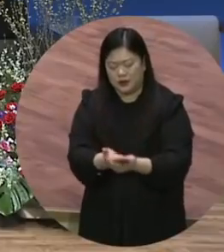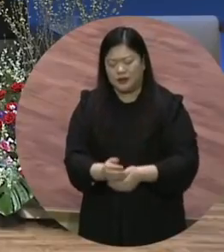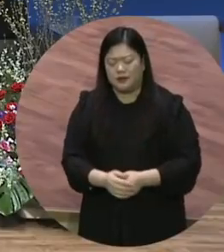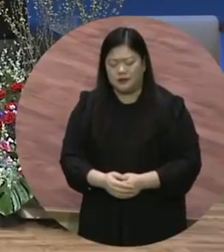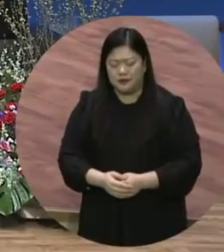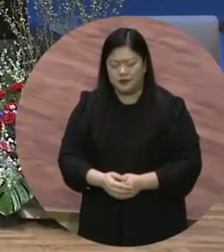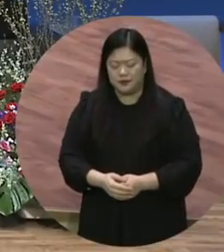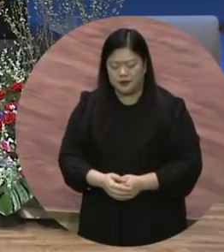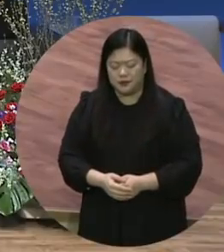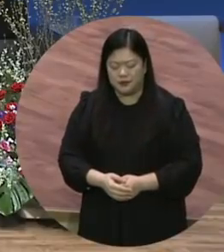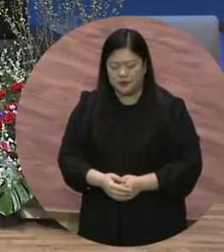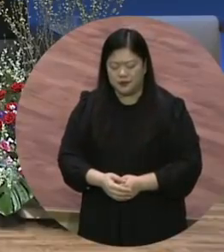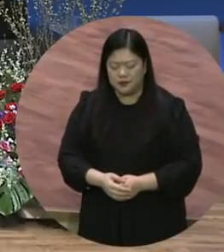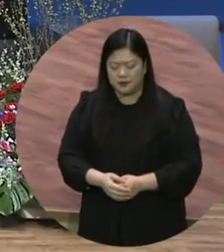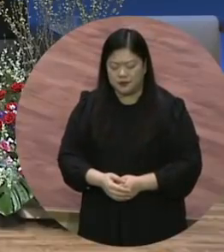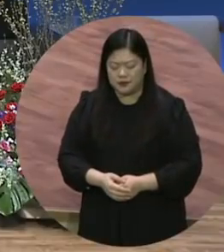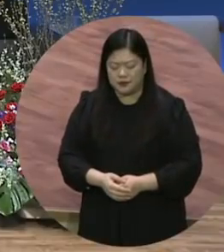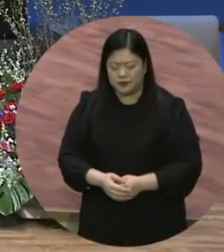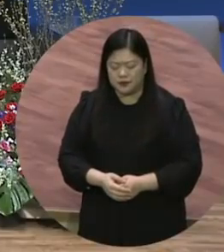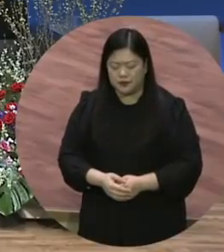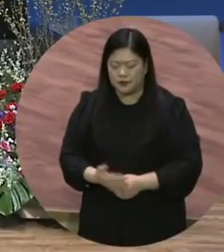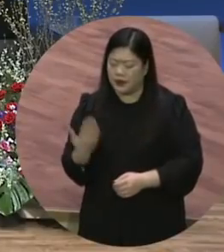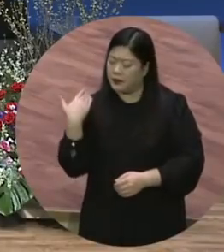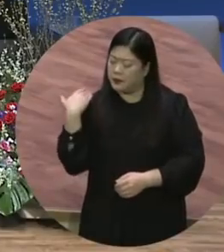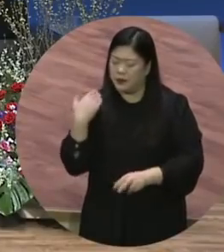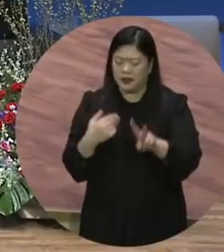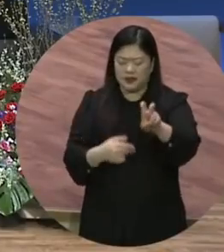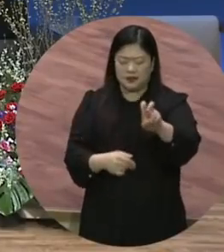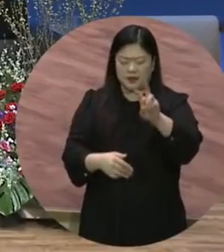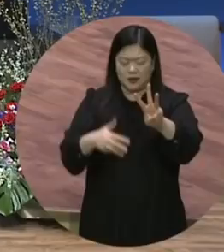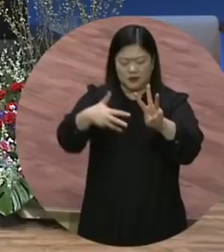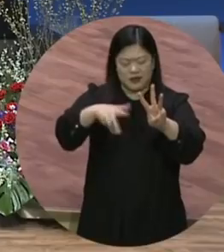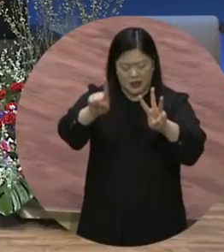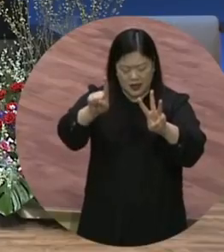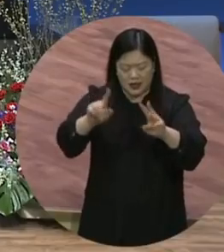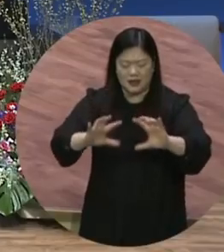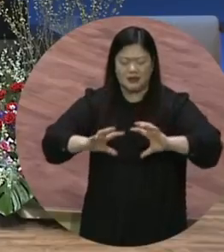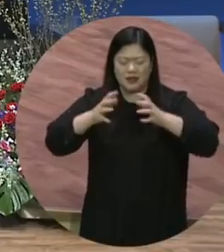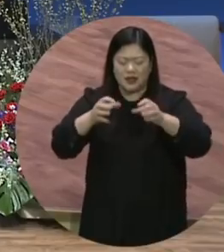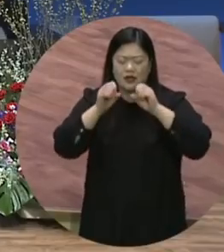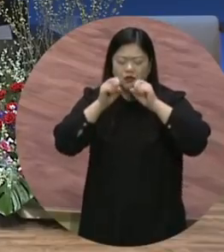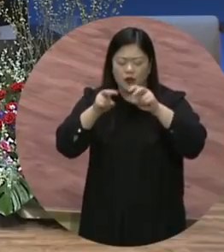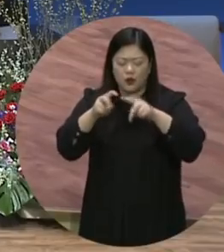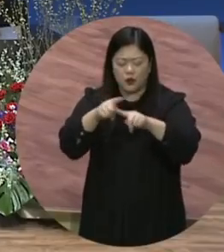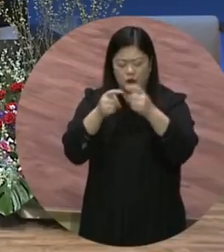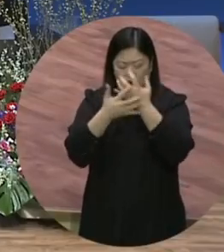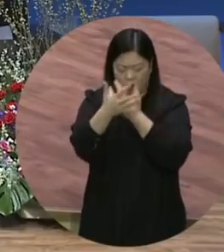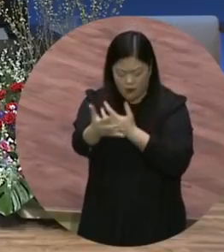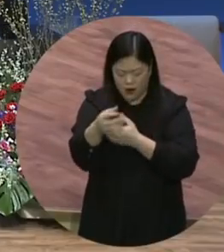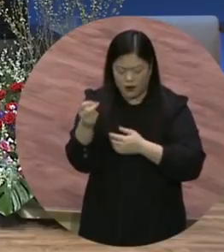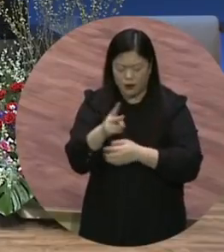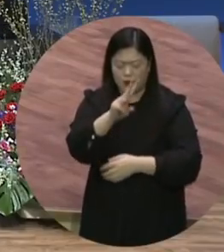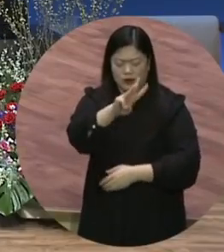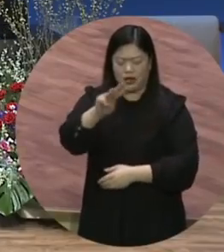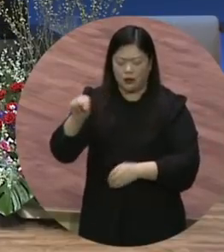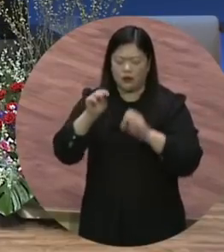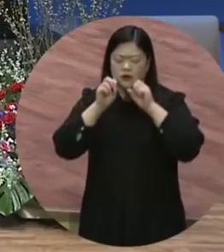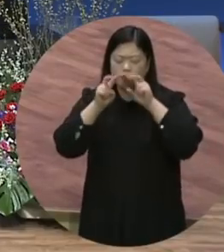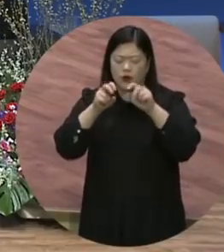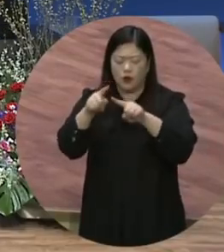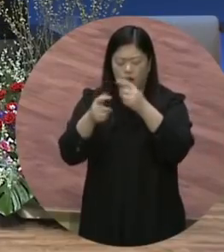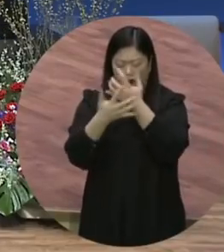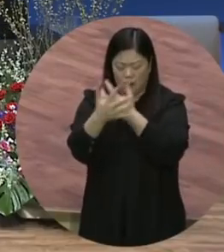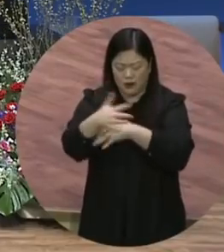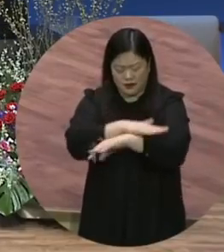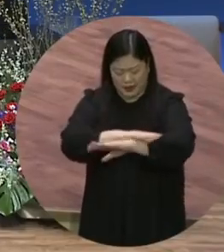주시옵소서. 지난 23차 세계 송기대회와 예원 송기대회를 은혜롭게 마치게 하심을 감사드립니다. 전 세계에